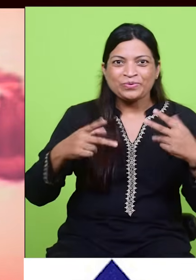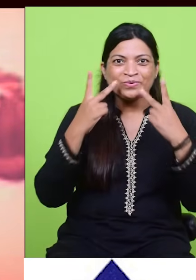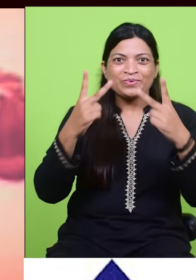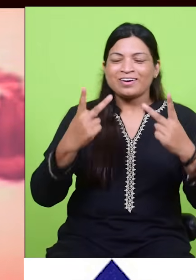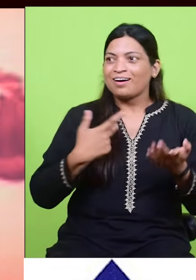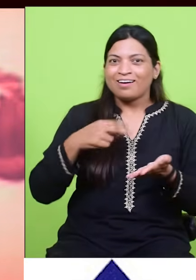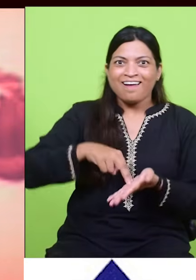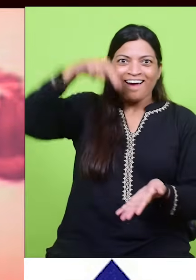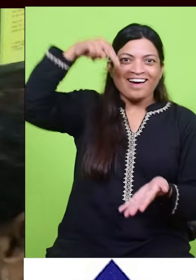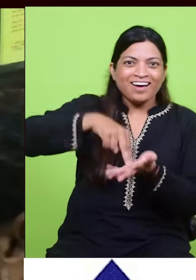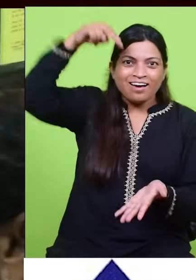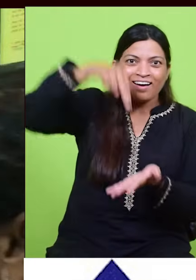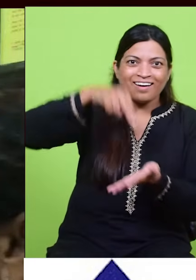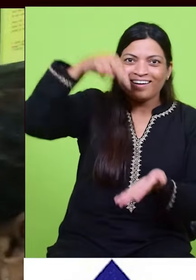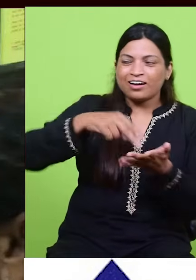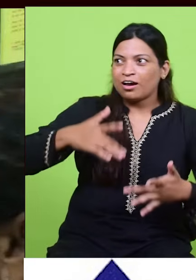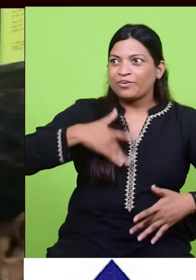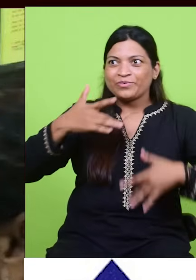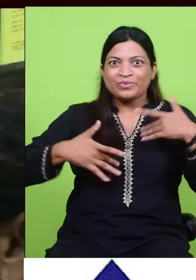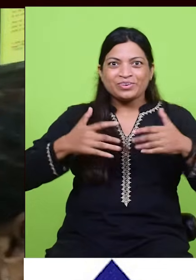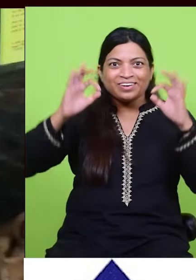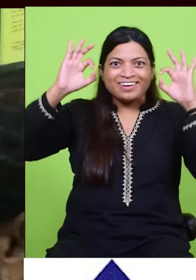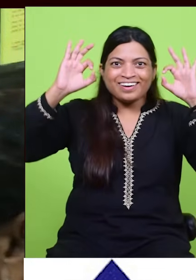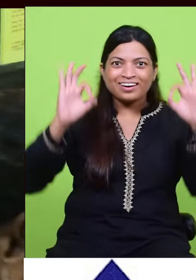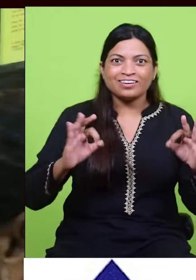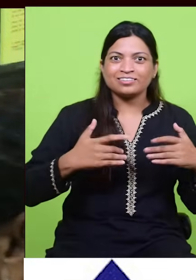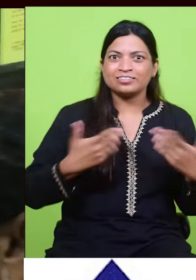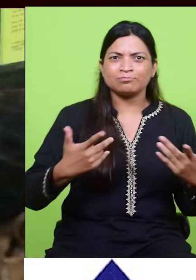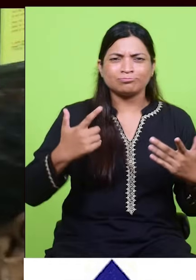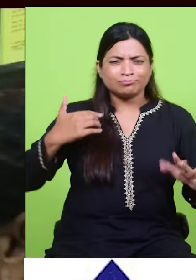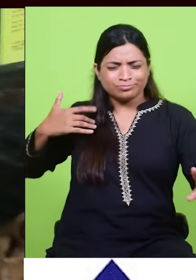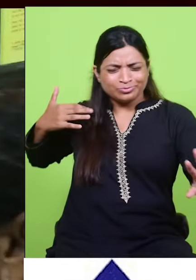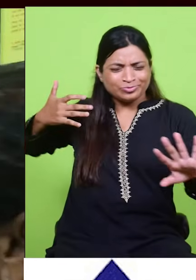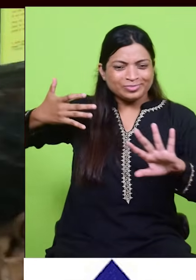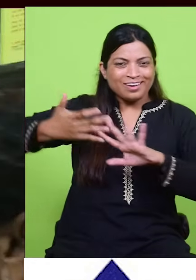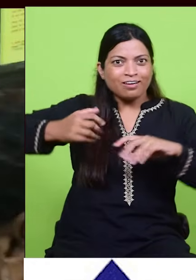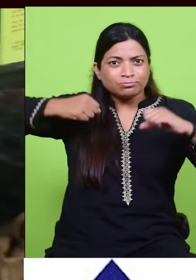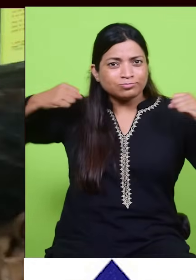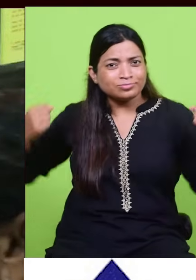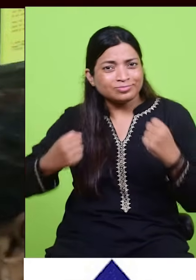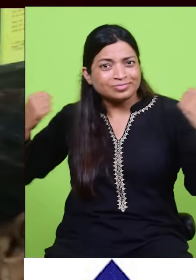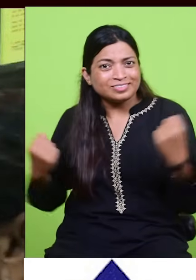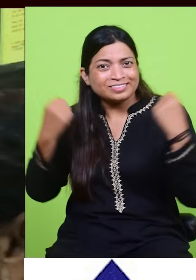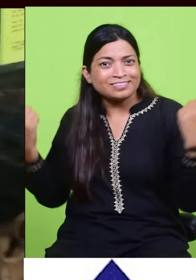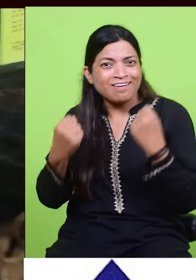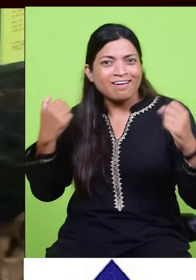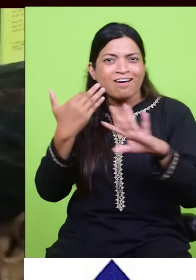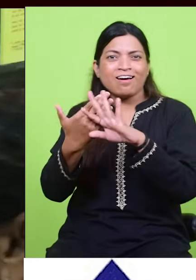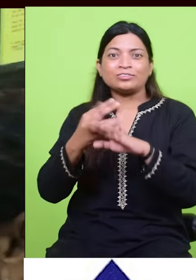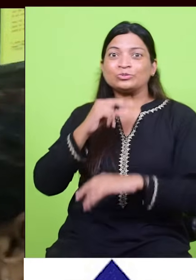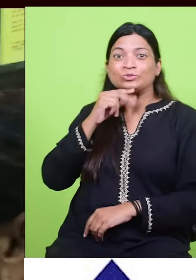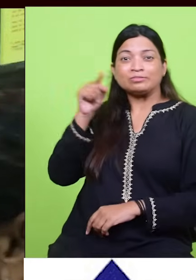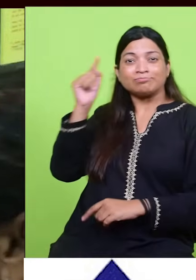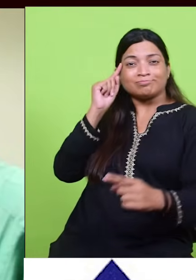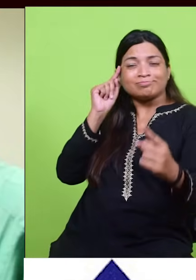वर लाइक ना, हम लोग ऐसे जंप कर गए थे कि हमारा वो जो हमने जो इतने टाइम से जो मेहनत करा था और जो हमारा ड्रीम था